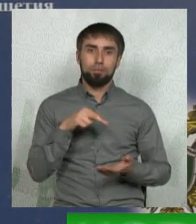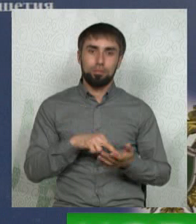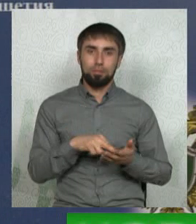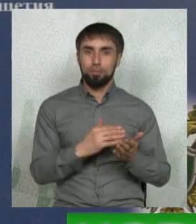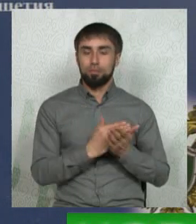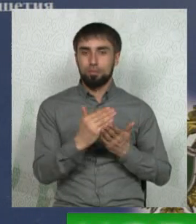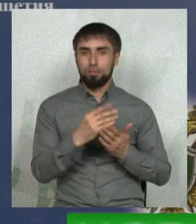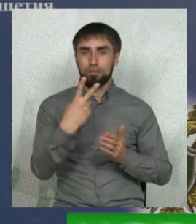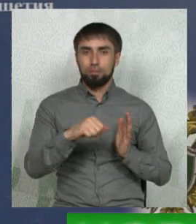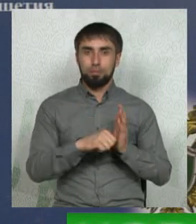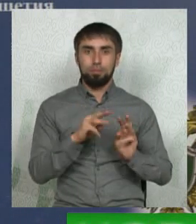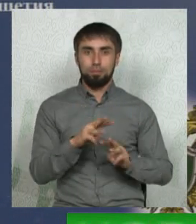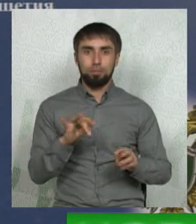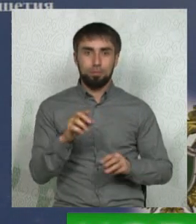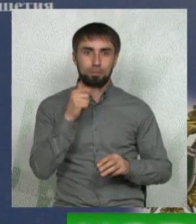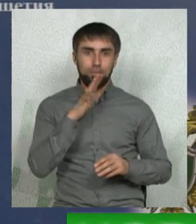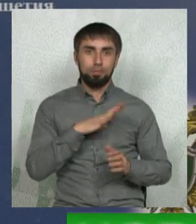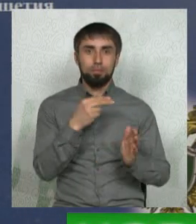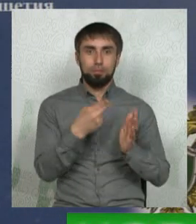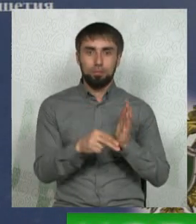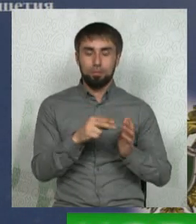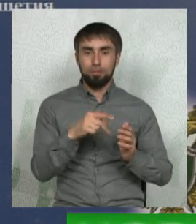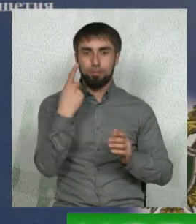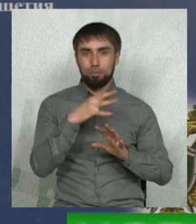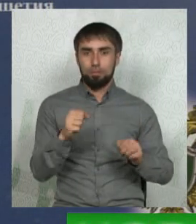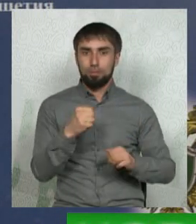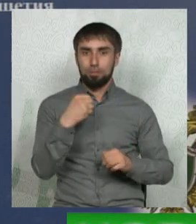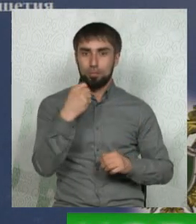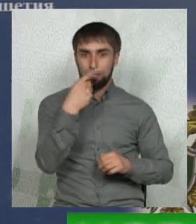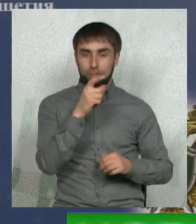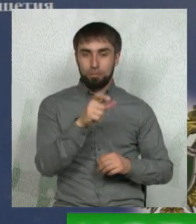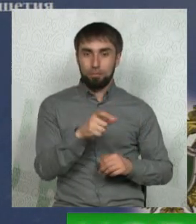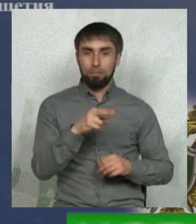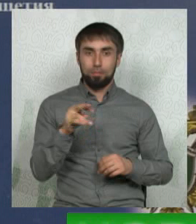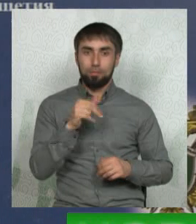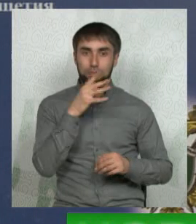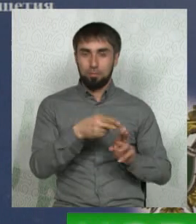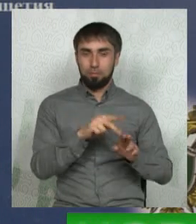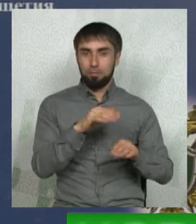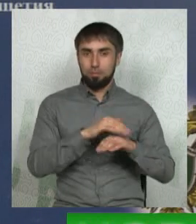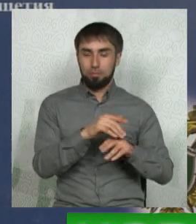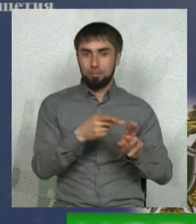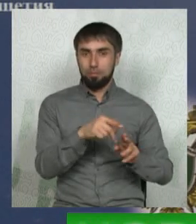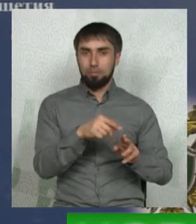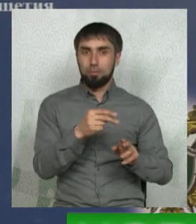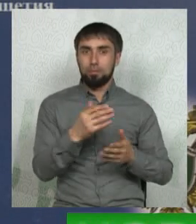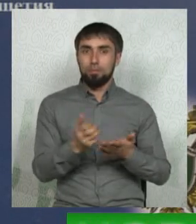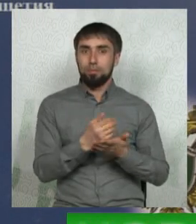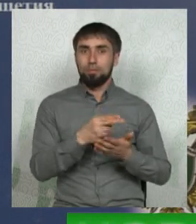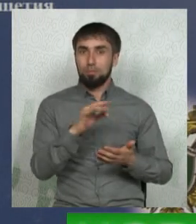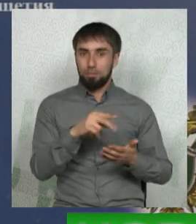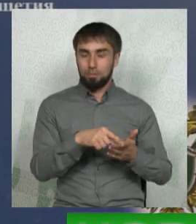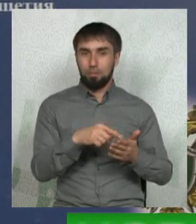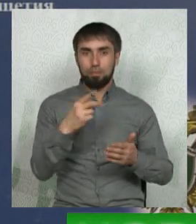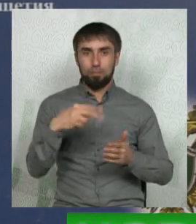свыше 26 миллионов рублей, которое было приобретено должностным лицом на доходы, которые фактически им в ходе прокурорской проверки не